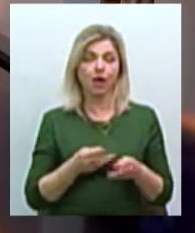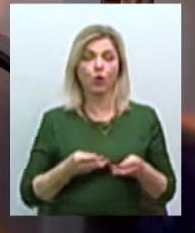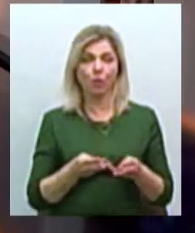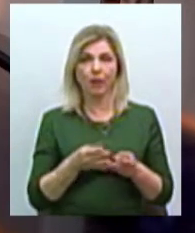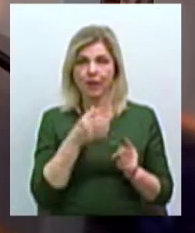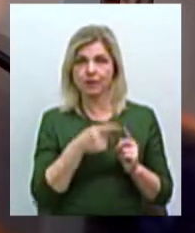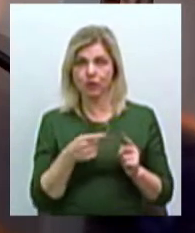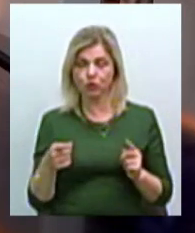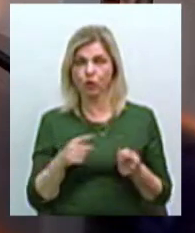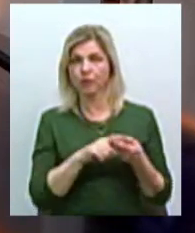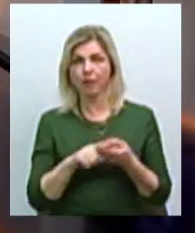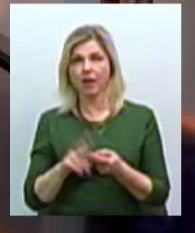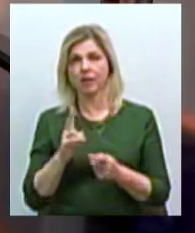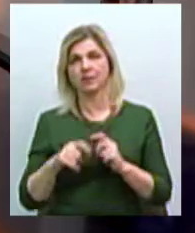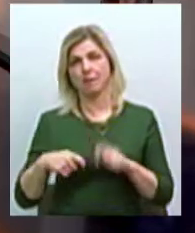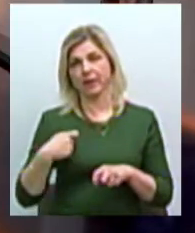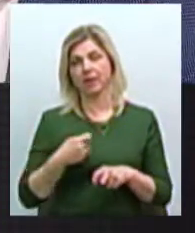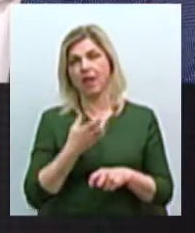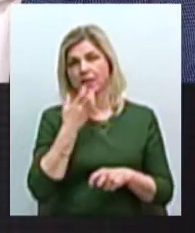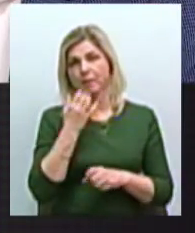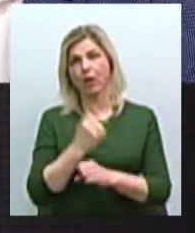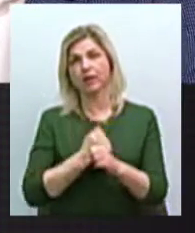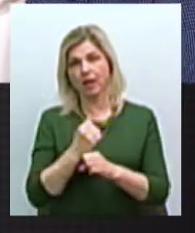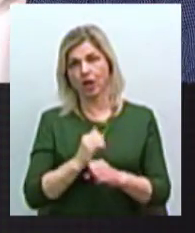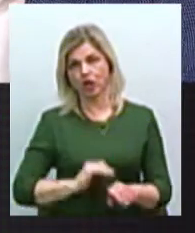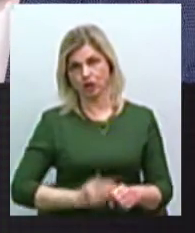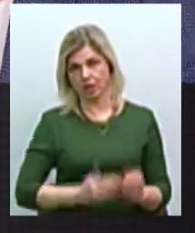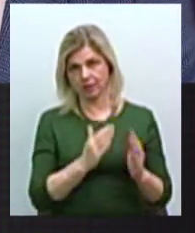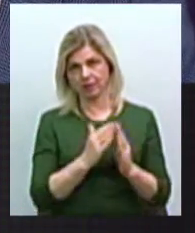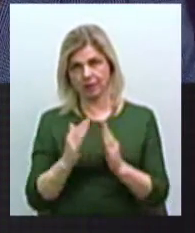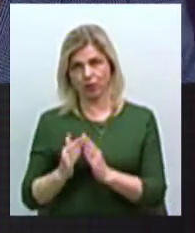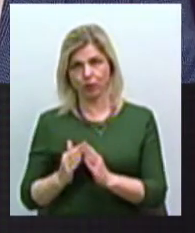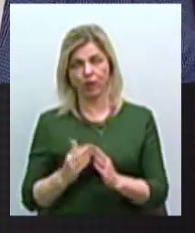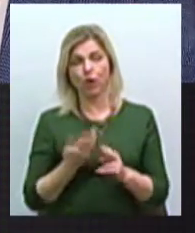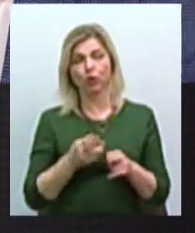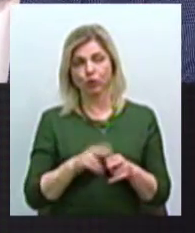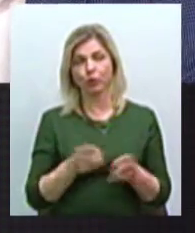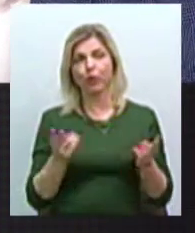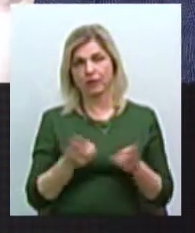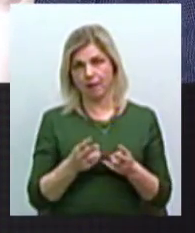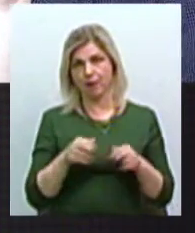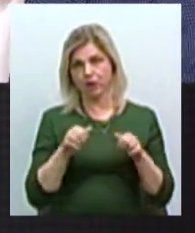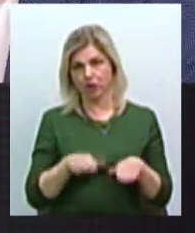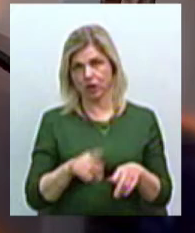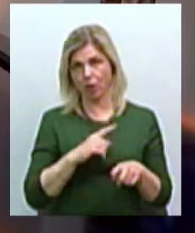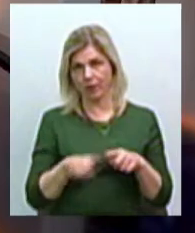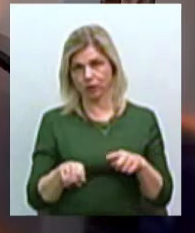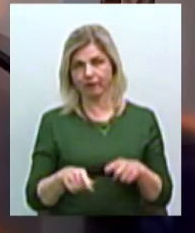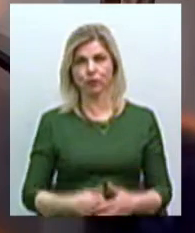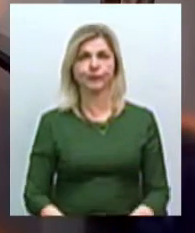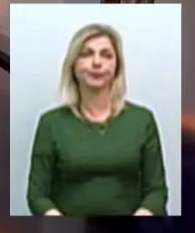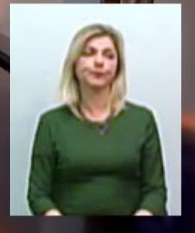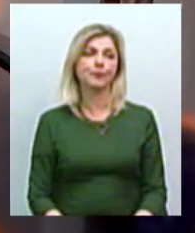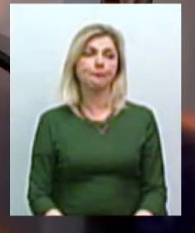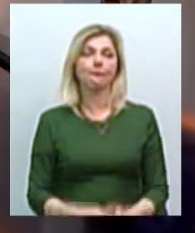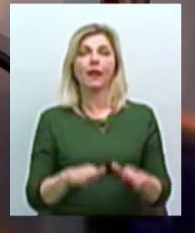це призводить до збитків теплогенераторів частного сектору, приватного. Тому це потрібно вирішити оперативно. Дякую. Пропоную перейти